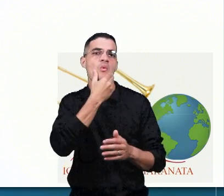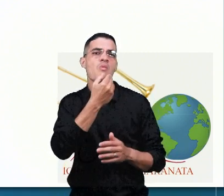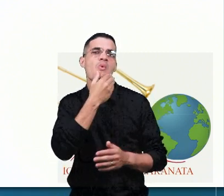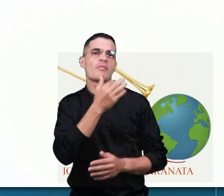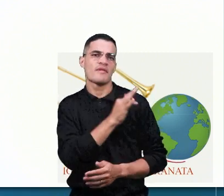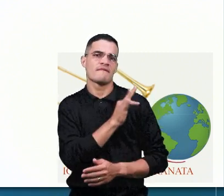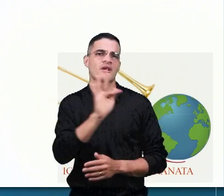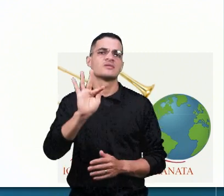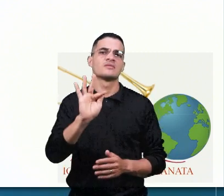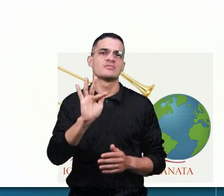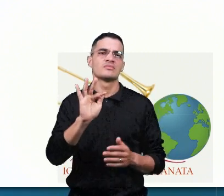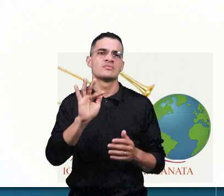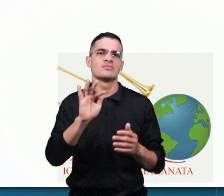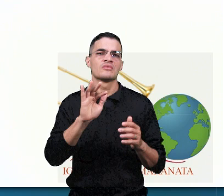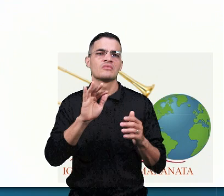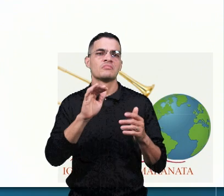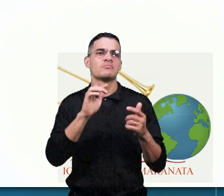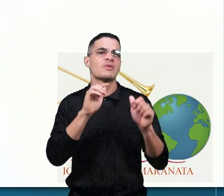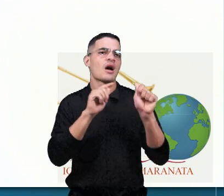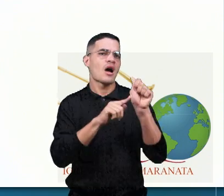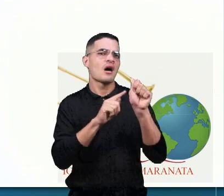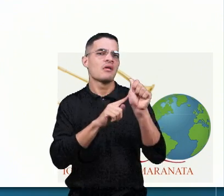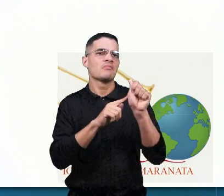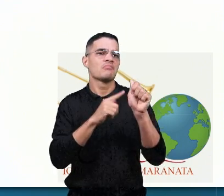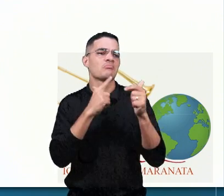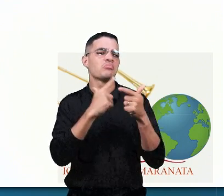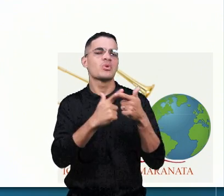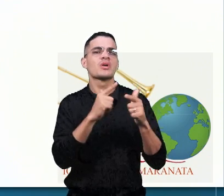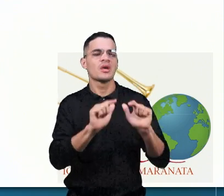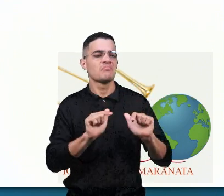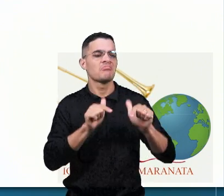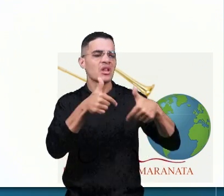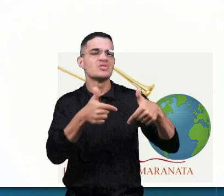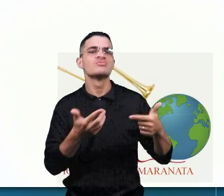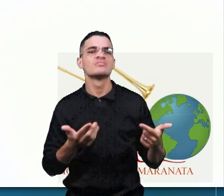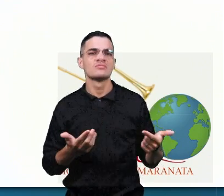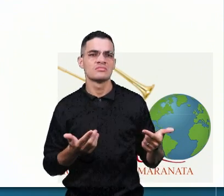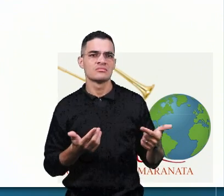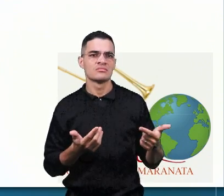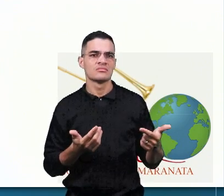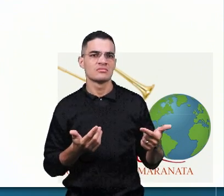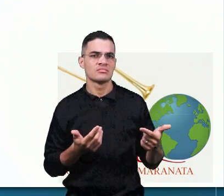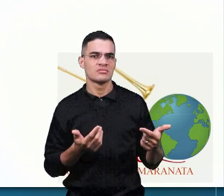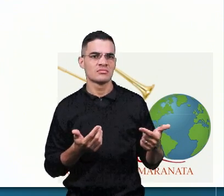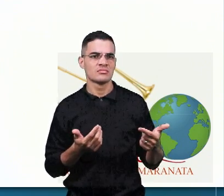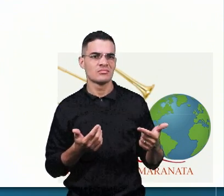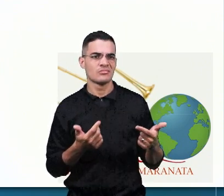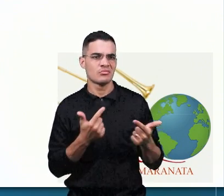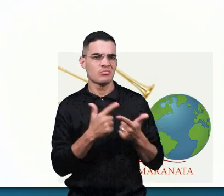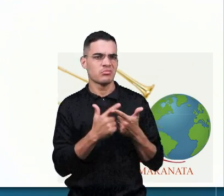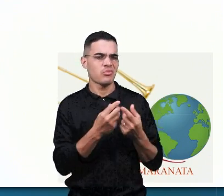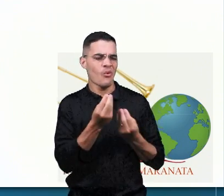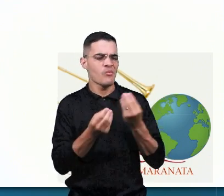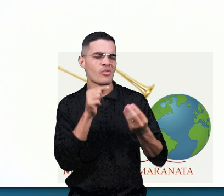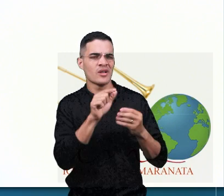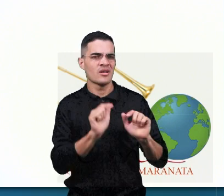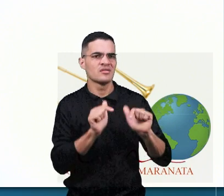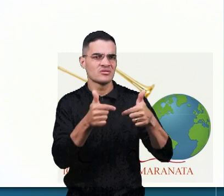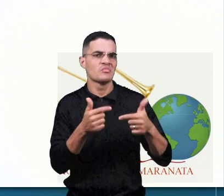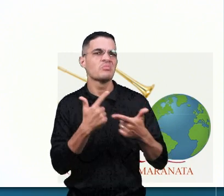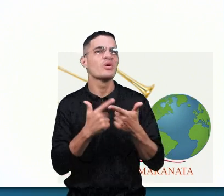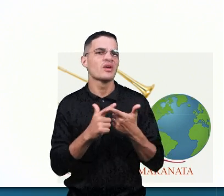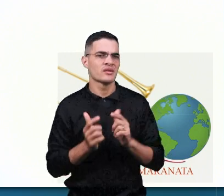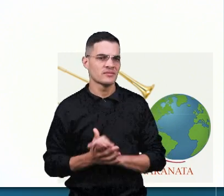répondez. Pourquoi il a agi comme ça? Donc, c'est une question directe, simple. Vous allez répondre pourquoi